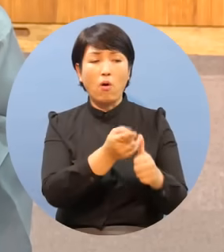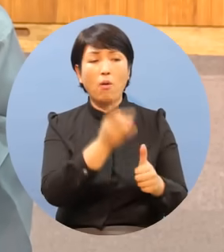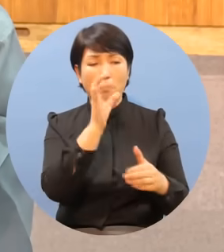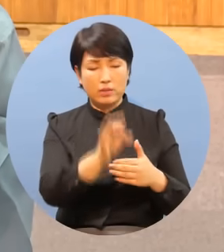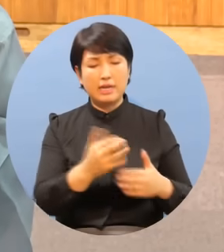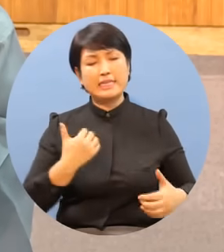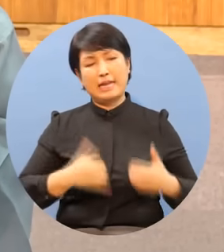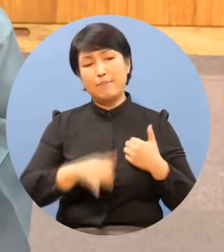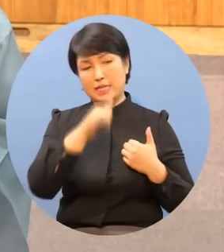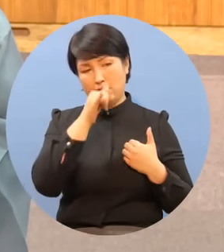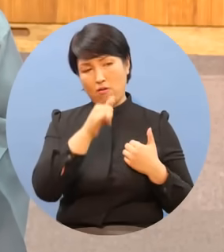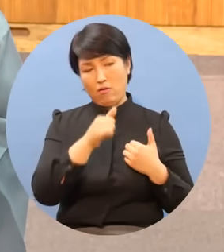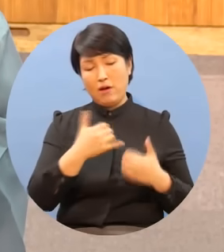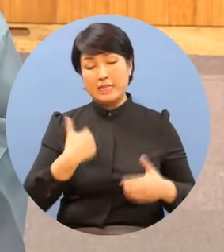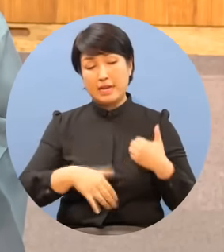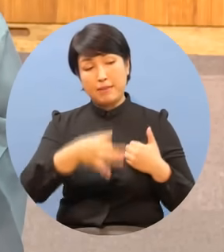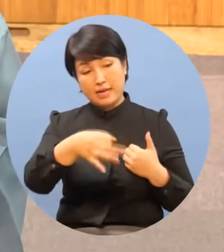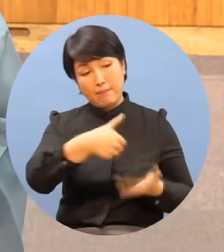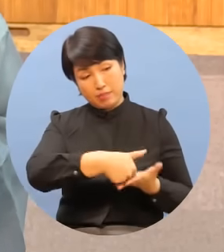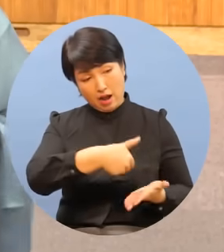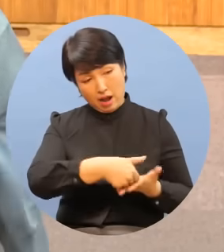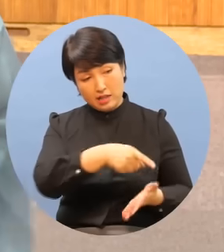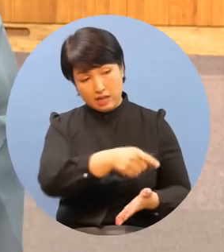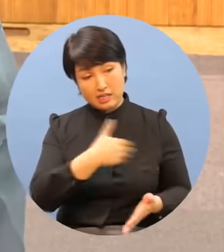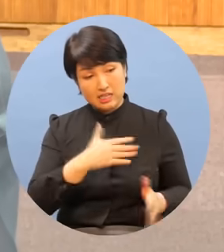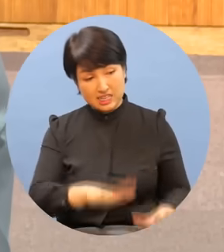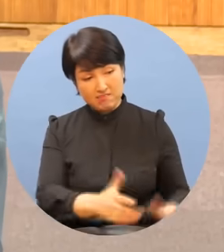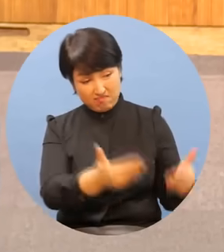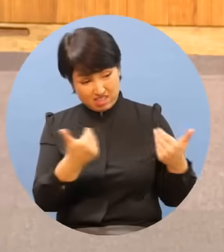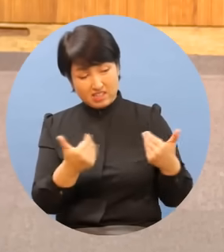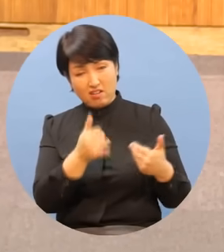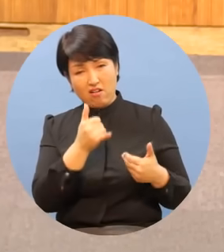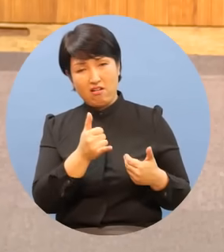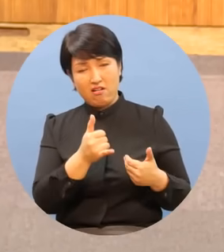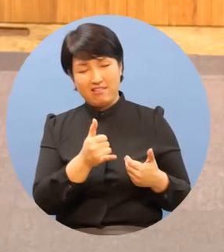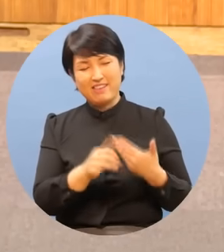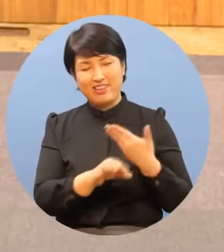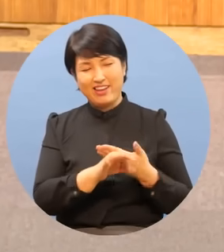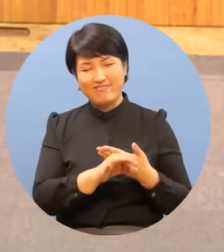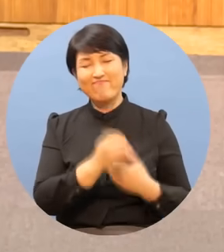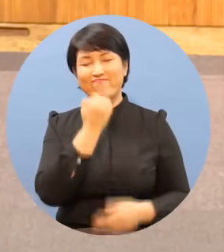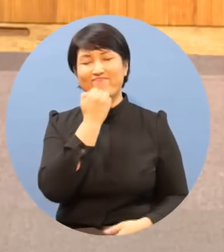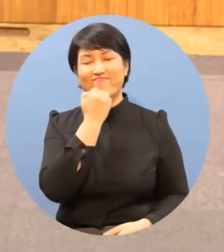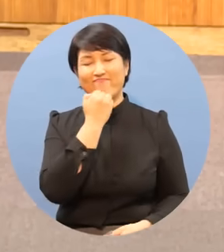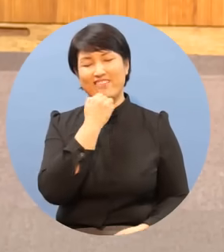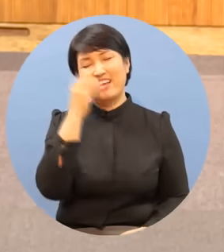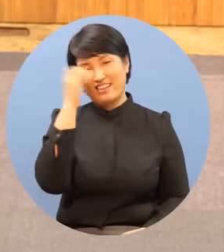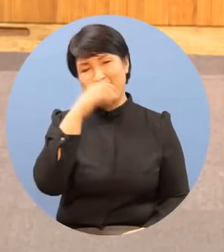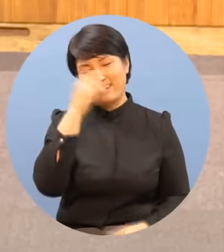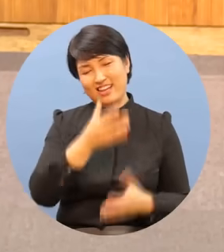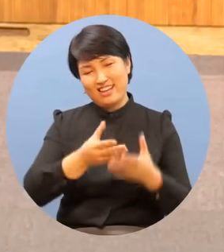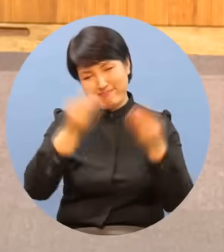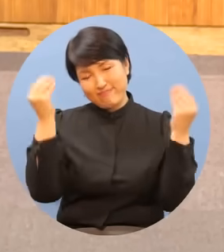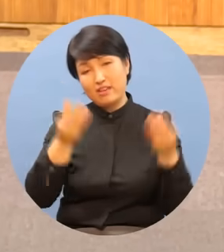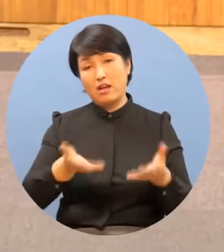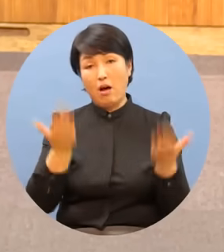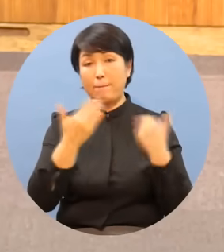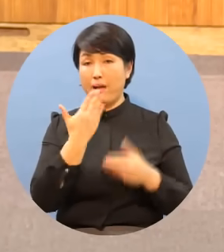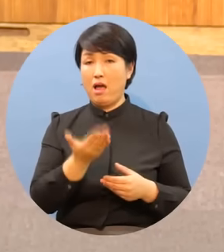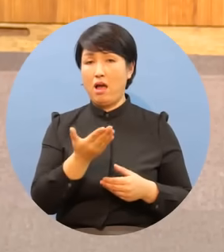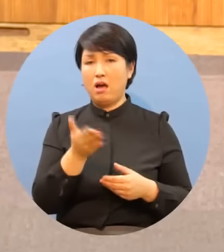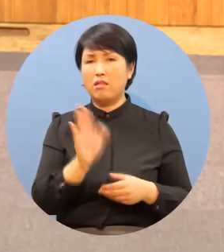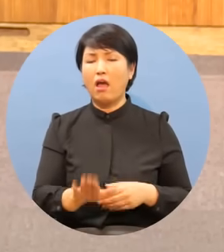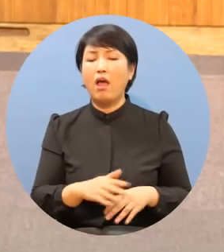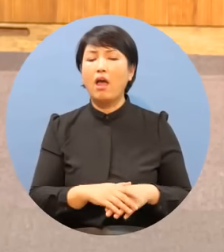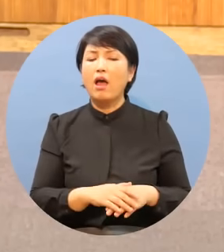그 재미값 내놔라고 네가 나한테 덤디구나 이렇게 생각하면 그 아무렇지 않게 넘길 수가 있는데